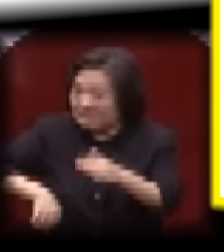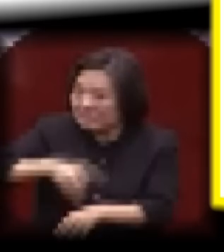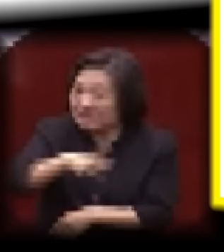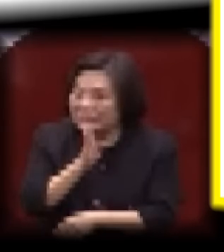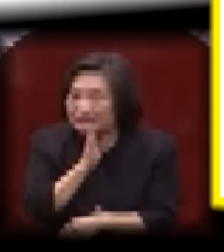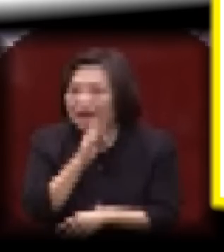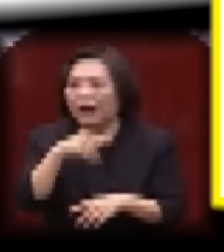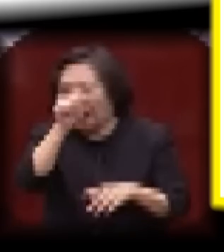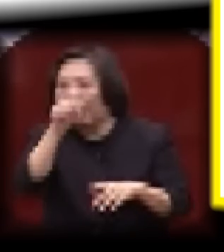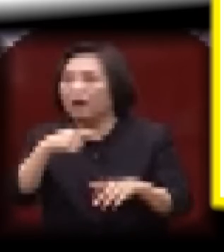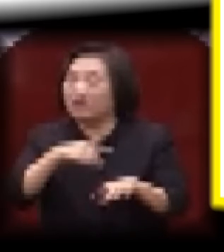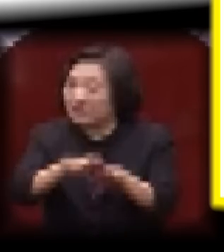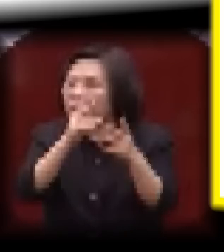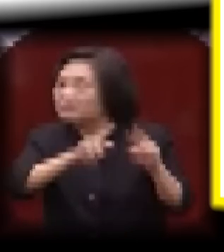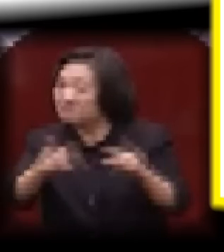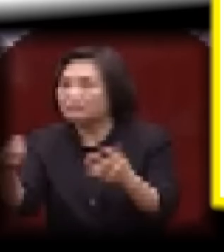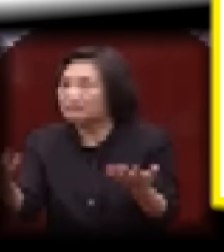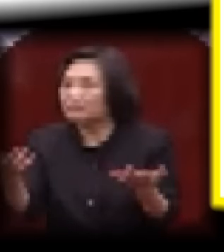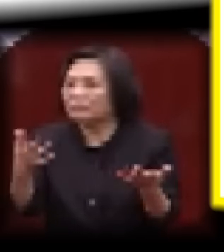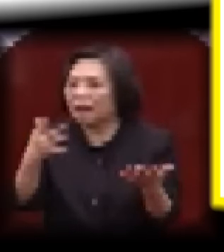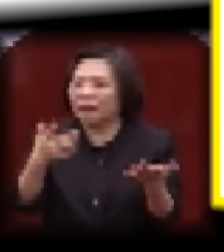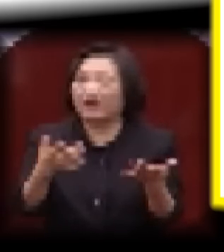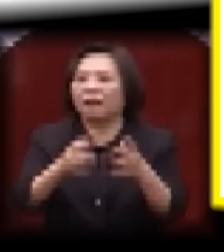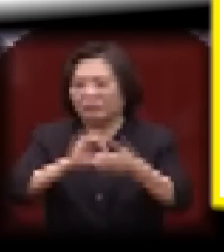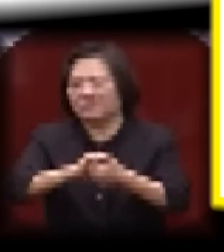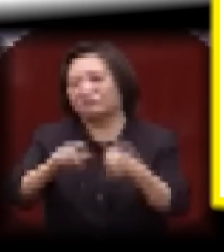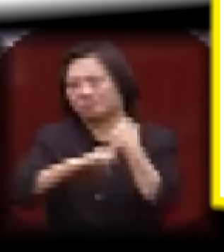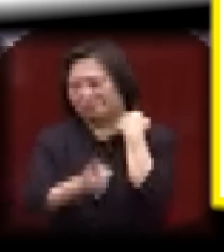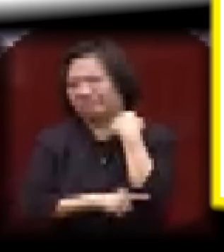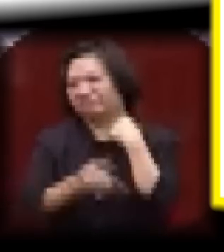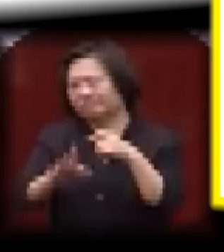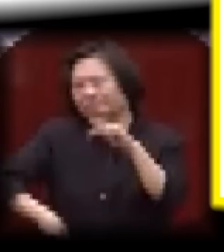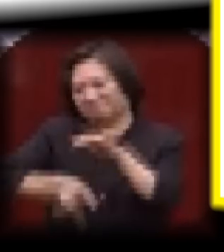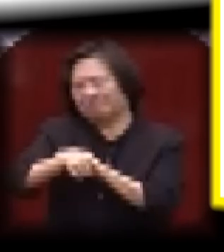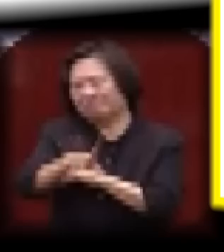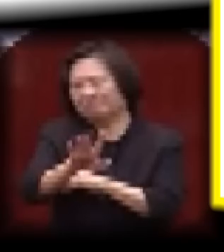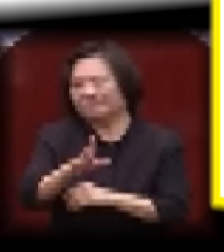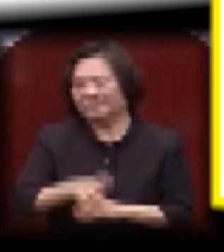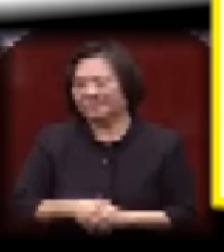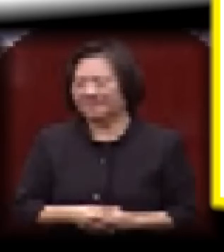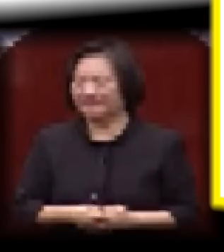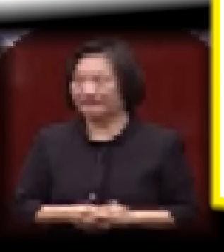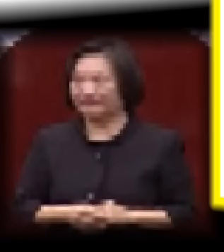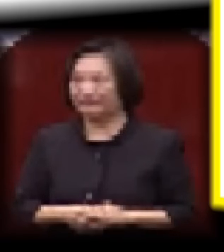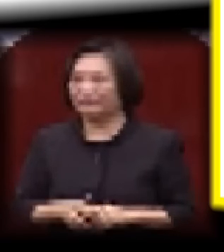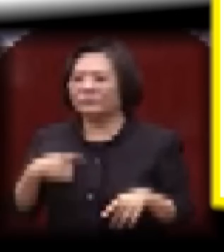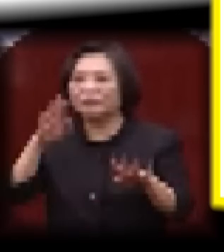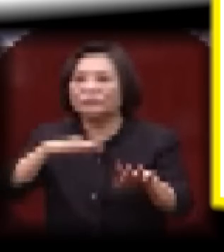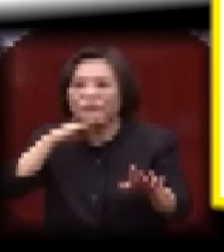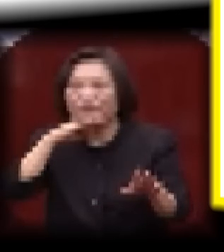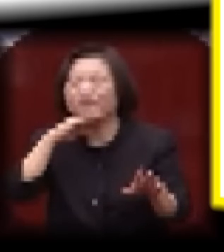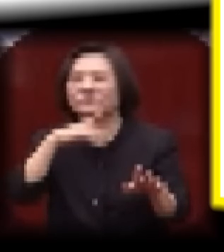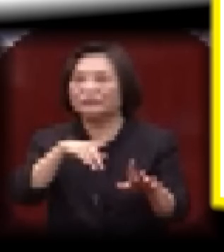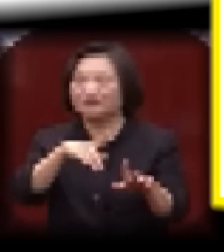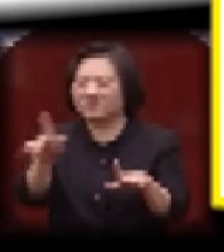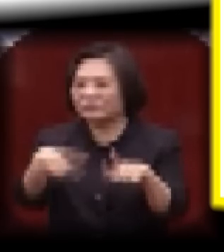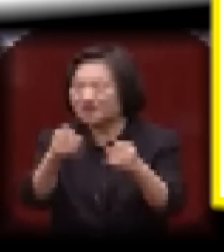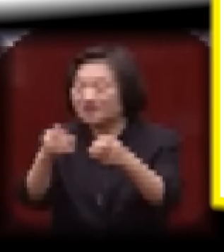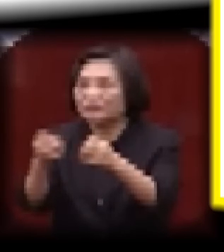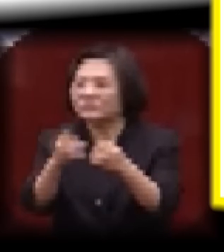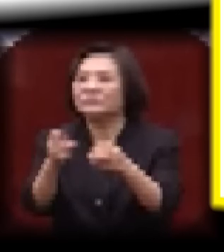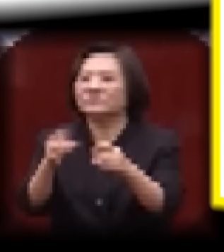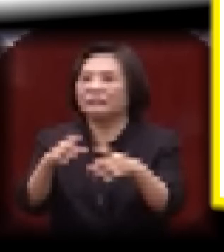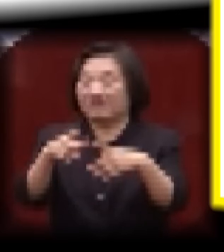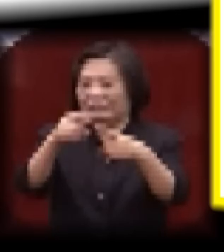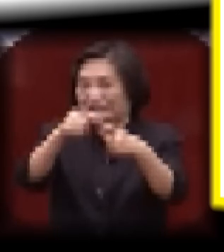当然会有马上会有法律的问题啊。不过是这样的，我们也不想浪费时间，你知道，我们会跟那个第二申请人就开始